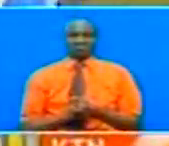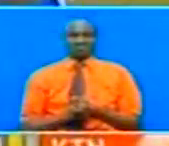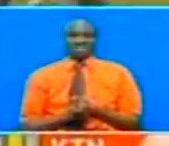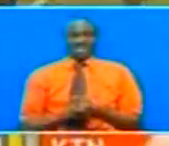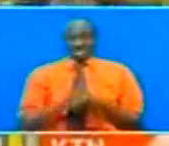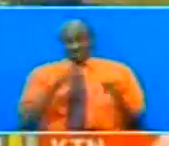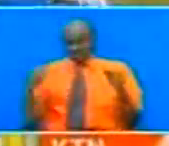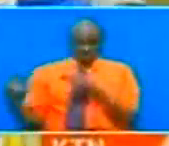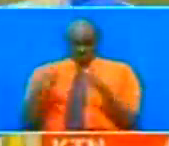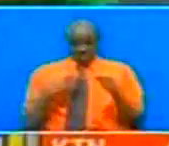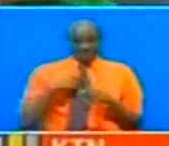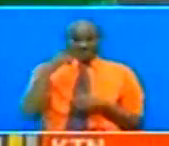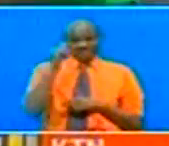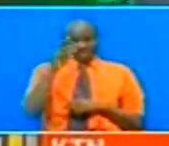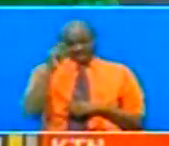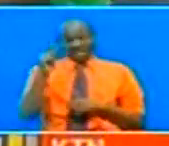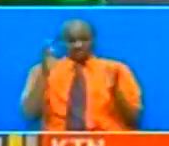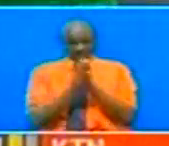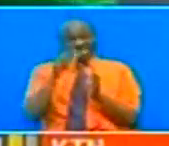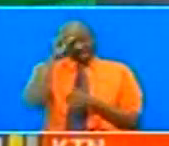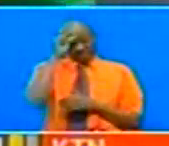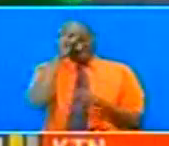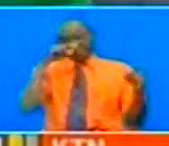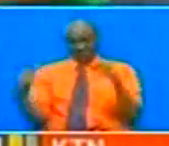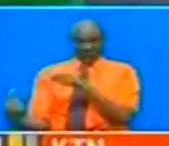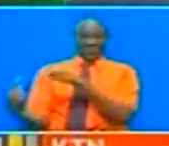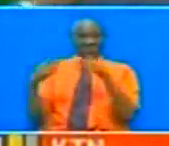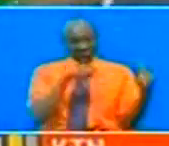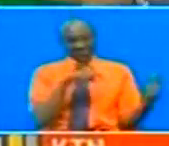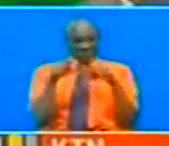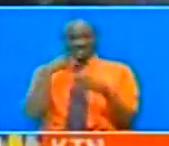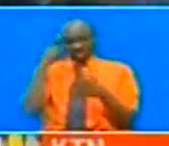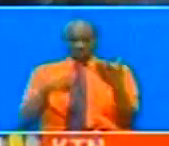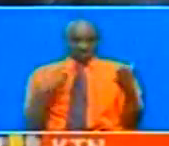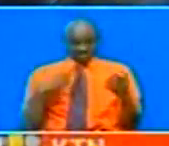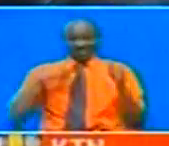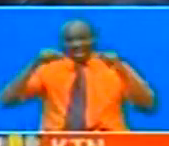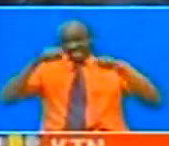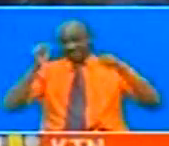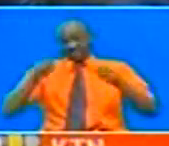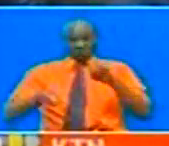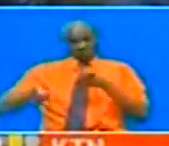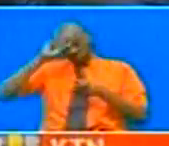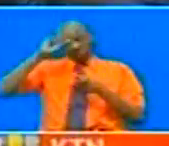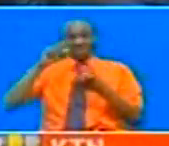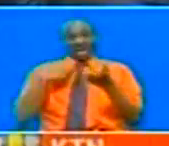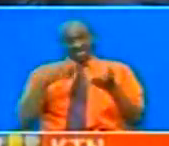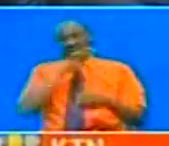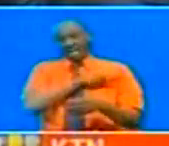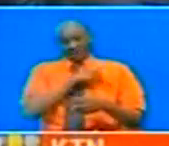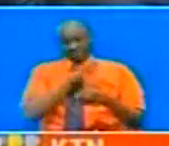Mvutano baina ya chama cha NAT na serikali umeendelea kutokota, huku swala la mkataba wa maelewano ya nyongeza kwa mshahara na